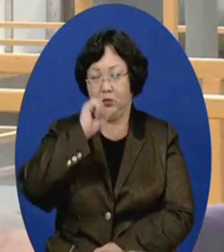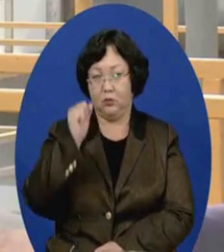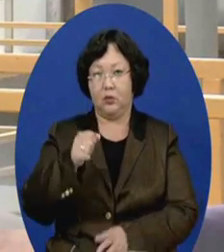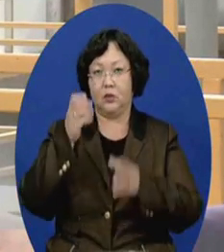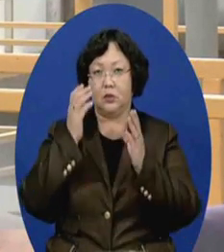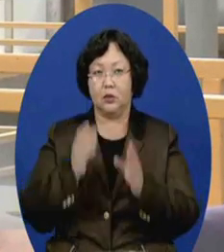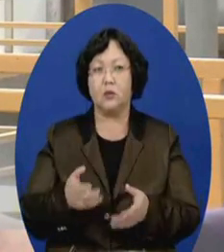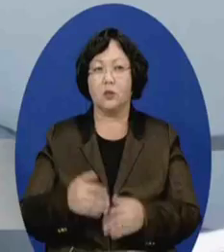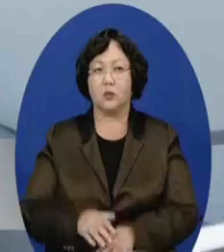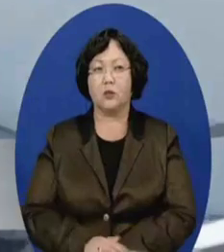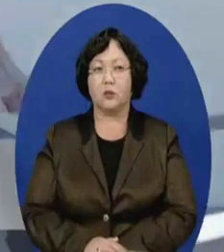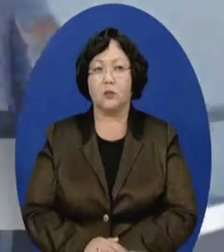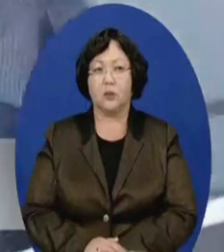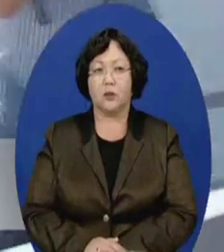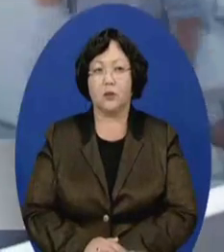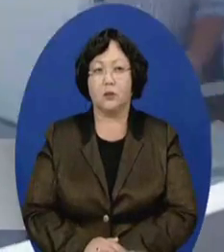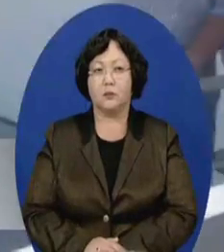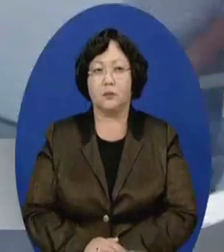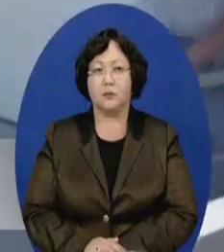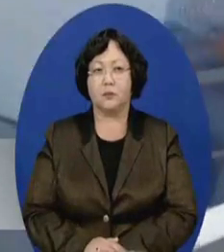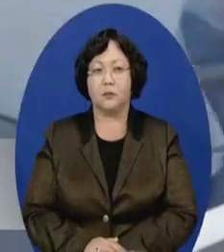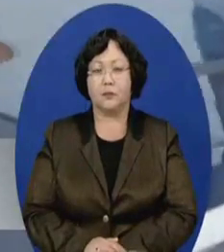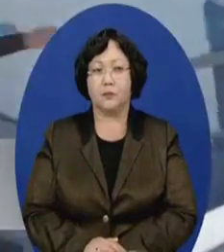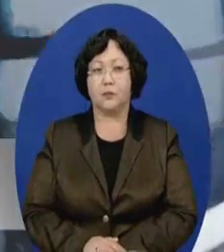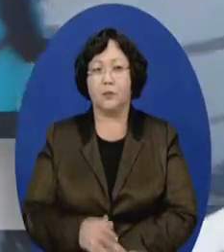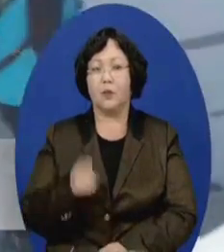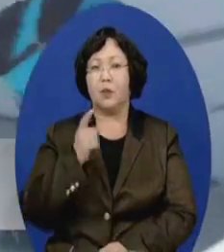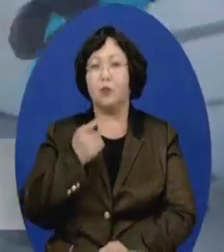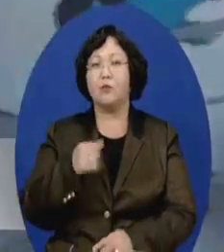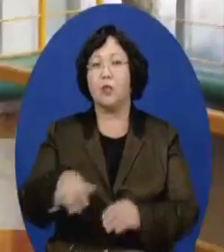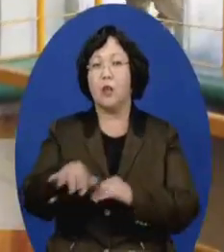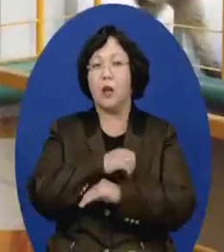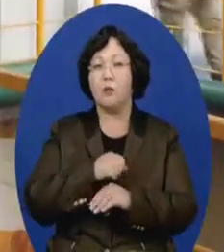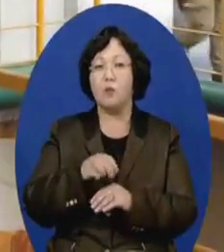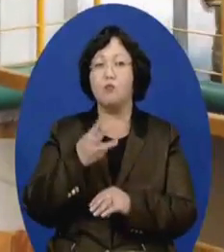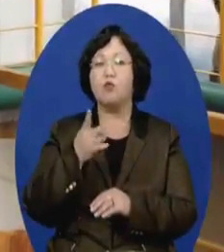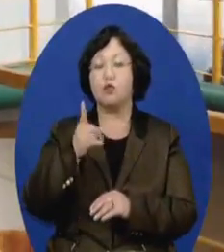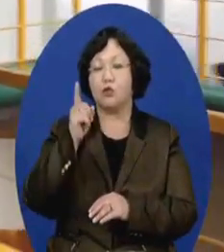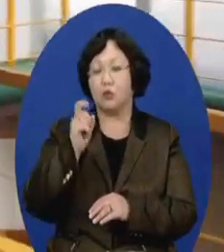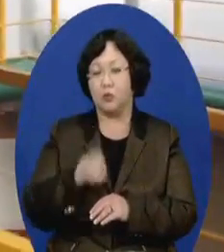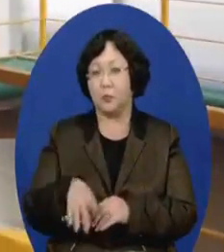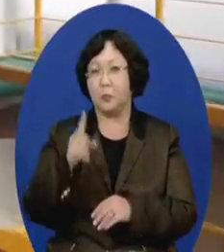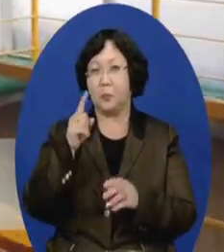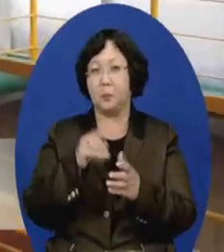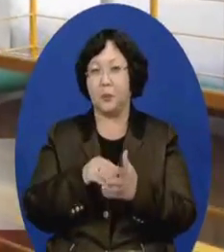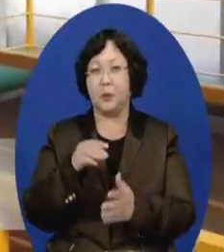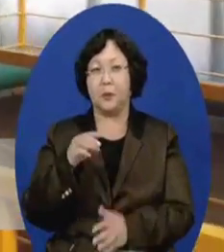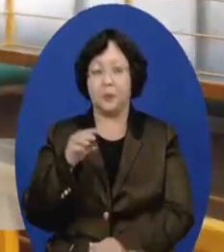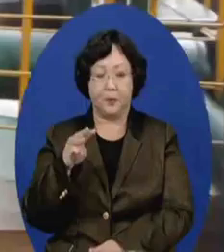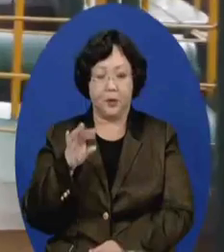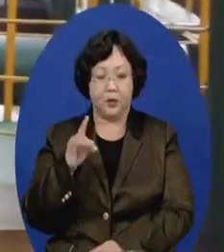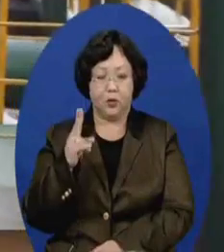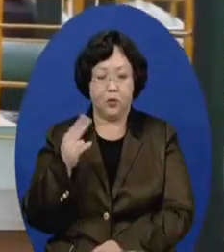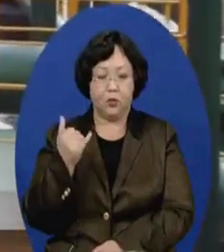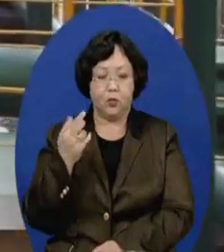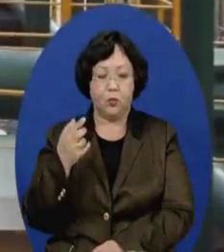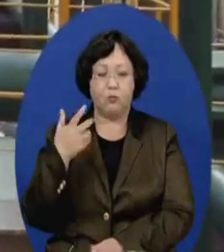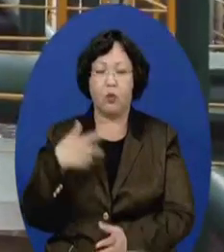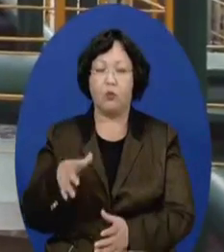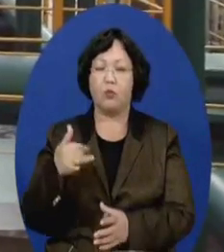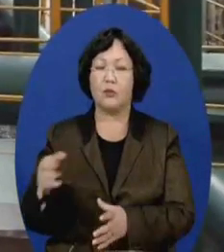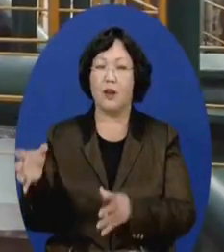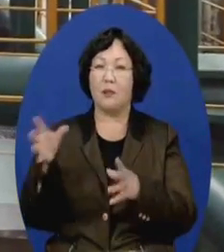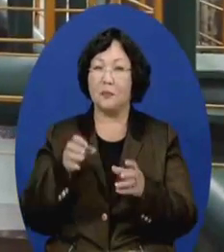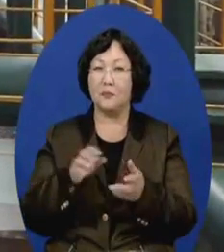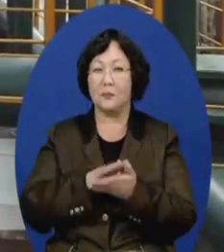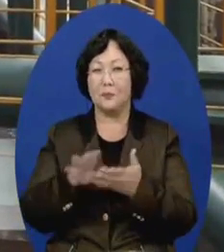одоо бүрэн шийдэж байна. Хөвсгөл аймгийн мөрөн хотын цэвэрлэх байгууламж нь өмнө нь 1000 м куб бохир хүлэн авдаг байсан. Сурчлын бүс нэмэгдэж байгаа энэ